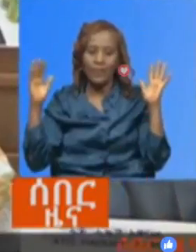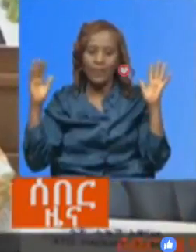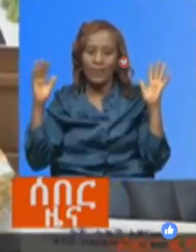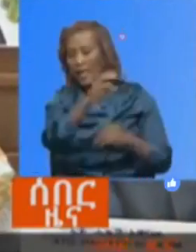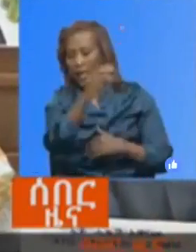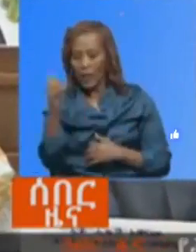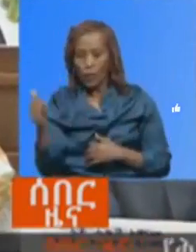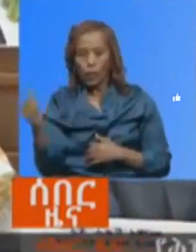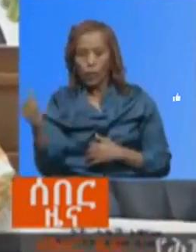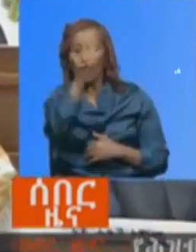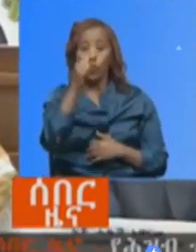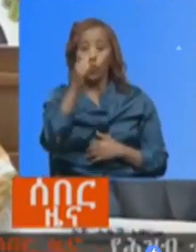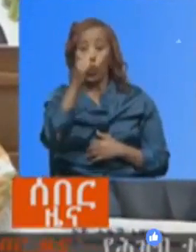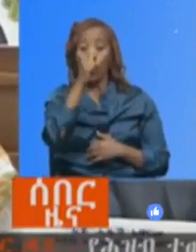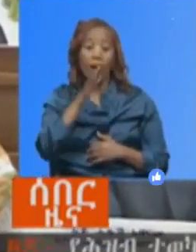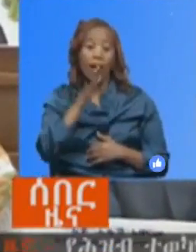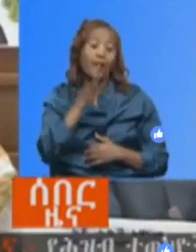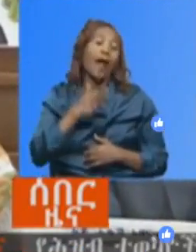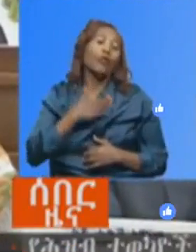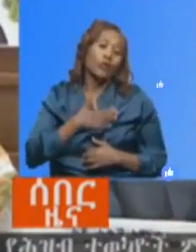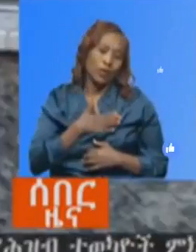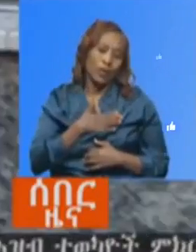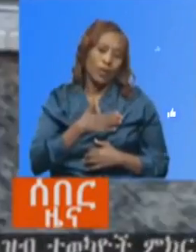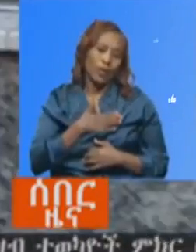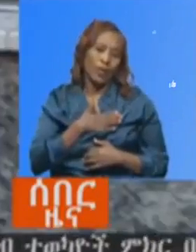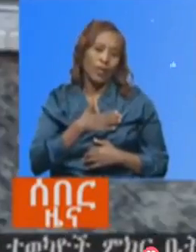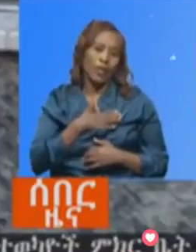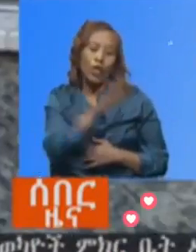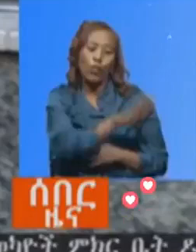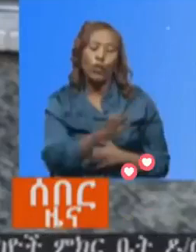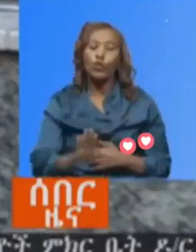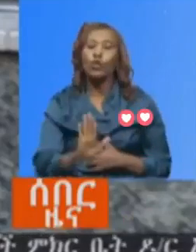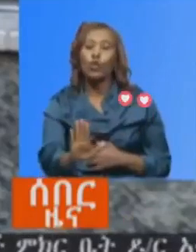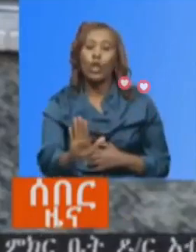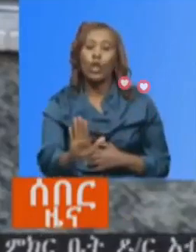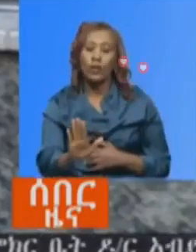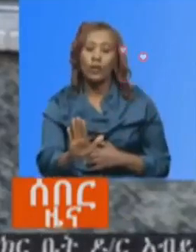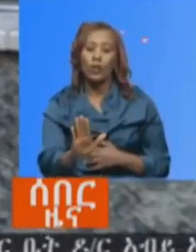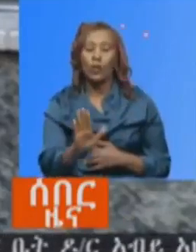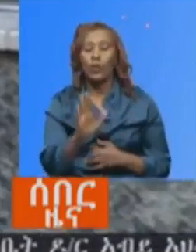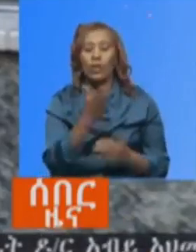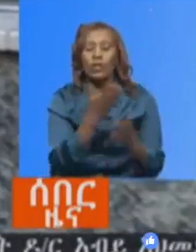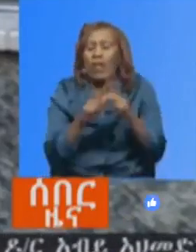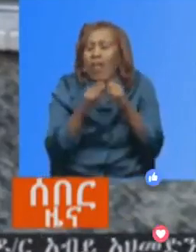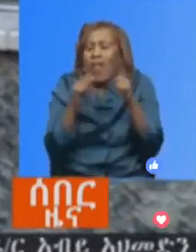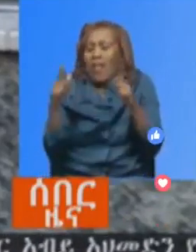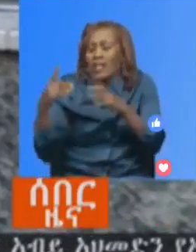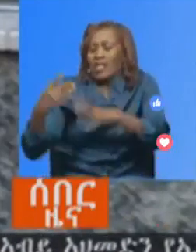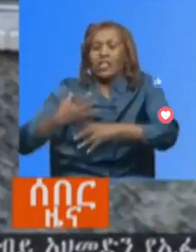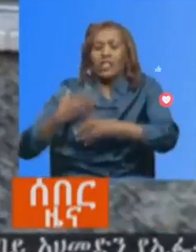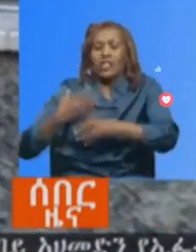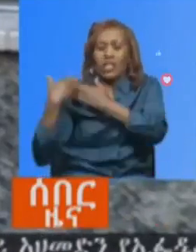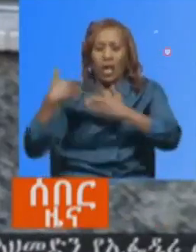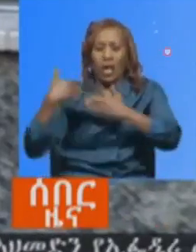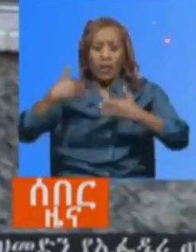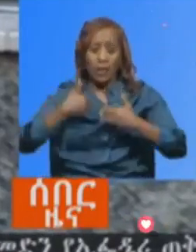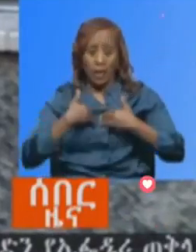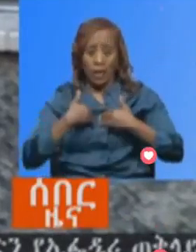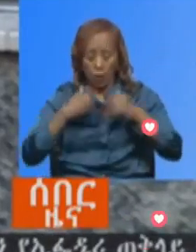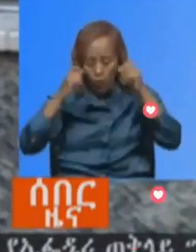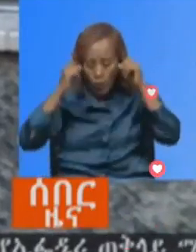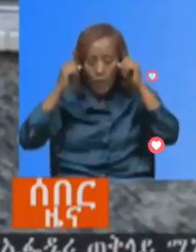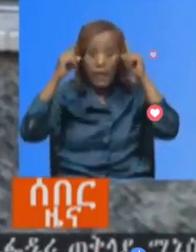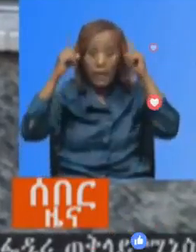ሌሎች ኢትዮጵያውያን እናቶቼ በልጆቻቸው የነገራይ ላይ ትልቅ ድርሻ እንዳላቸው